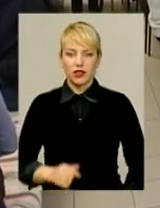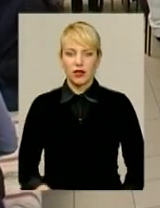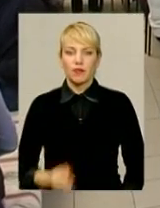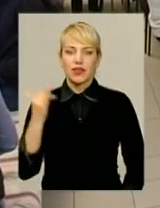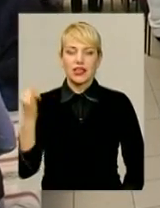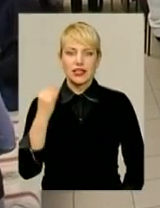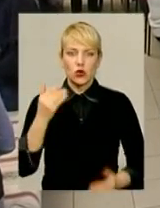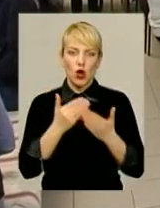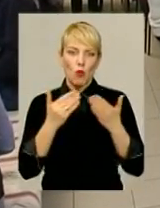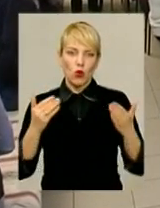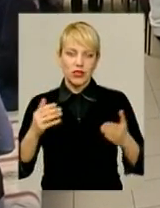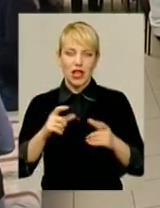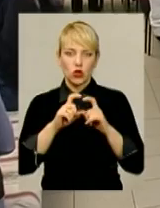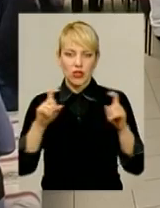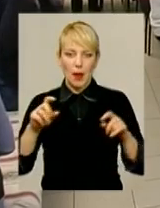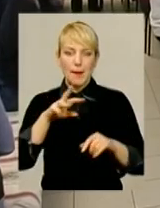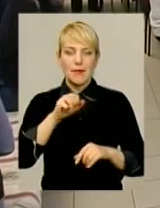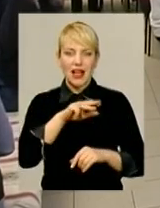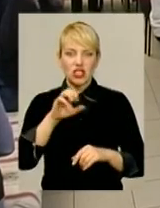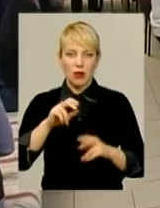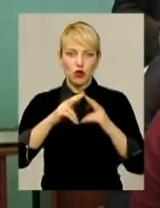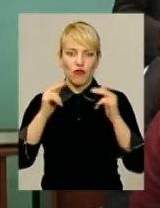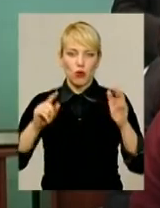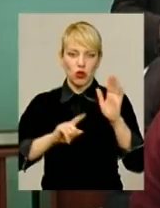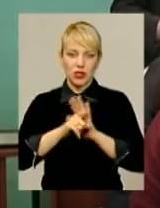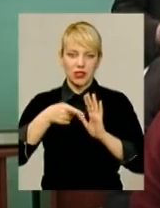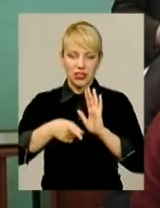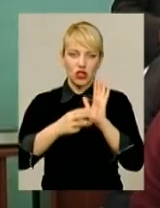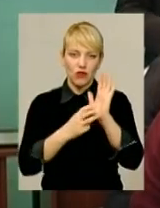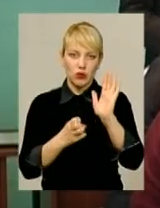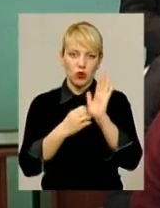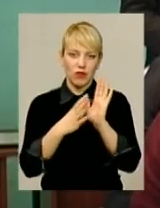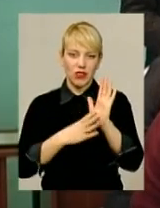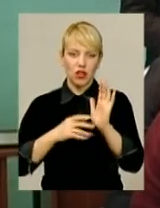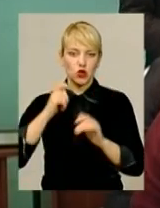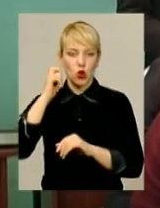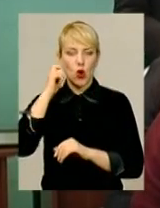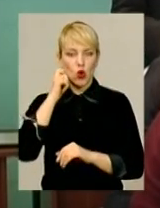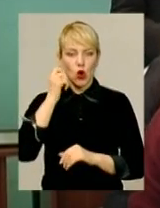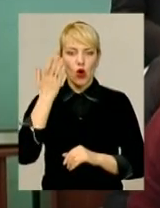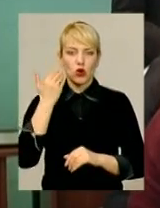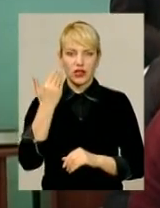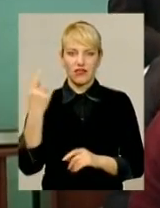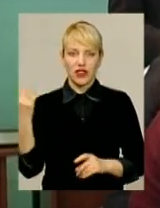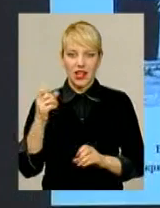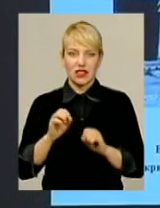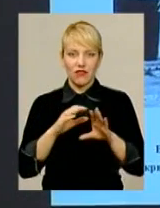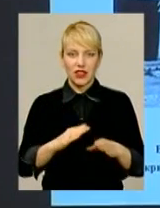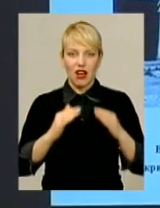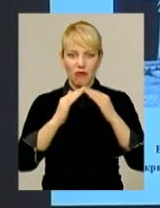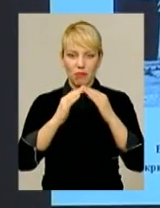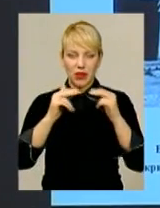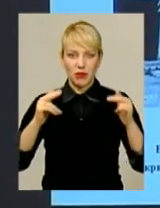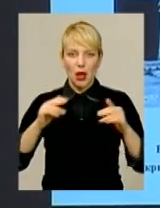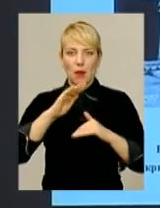Історія музейного закладу в Моджибиській фортеці почалася ще з 1819 року. Коли її власник віддав приміщення фортеці